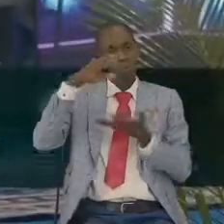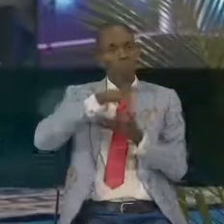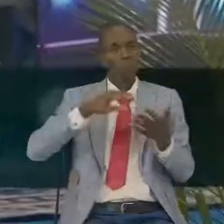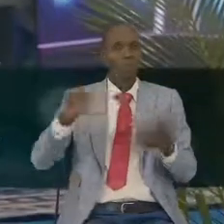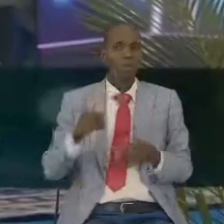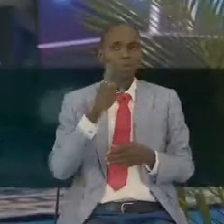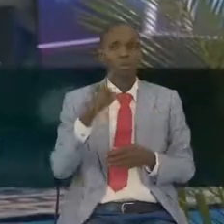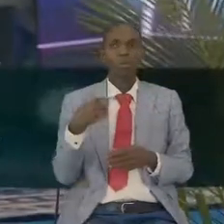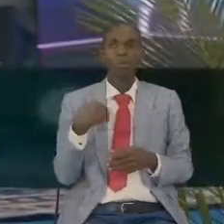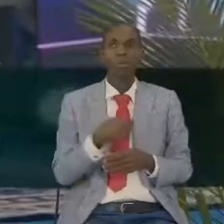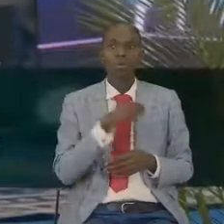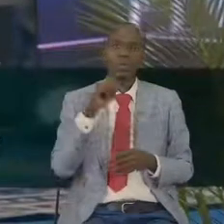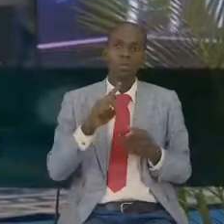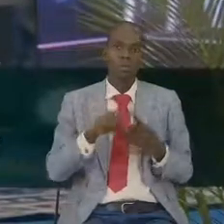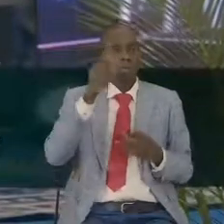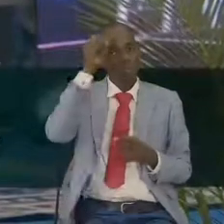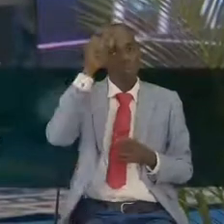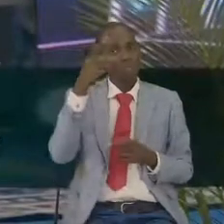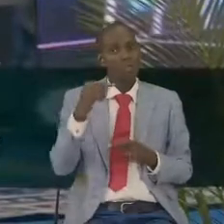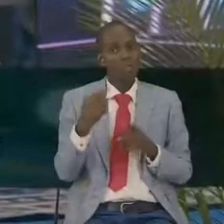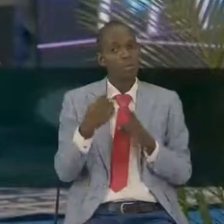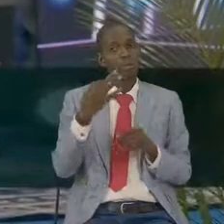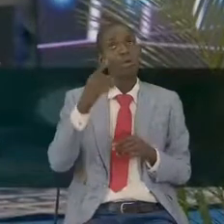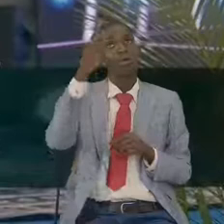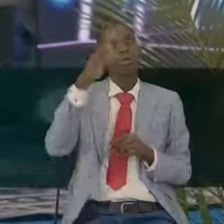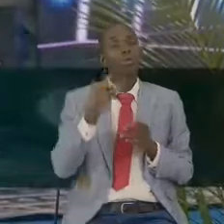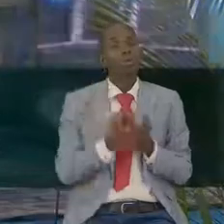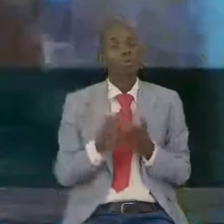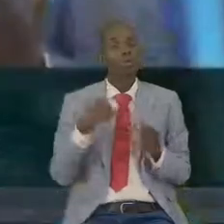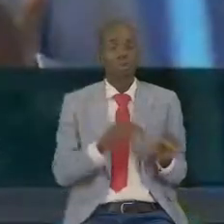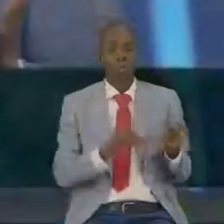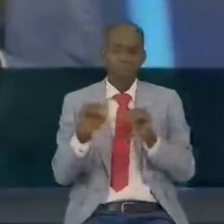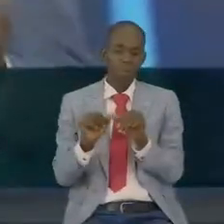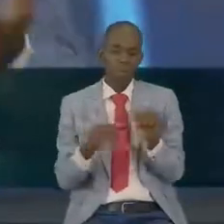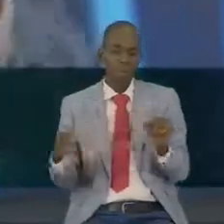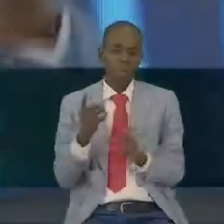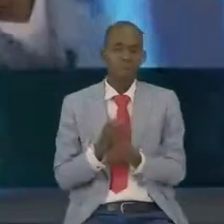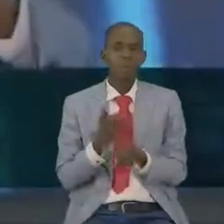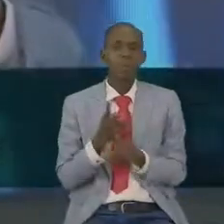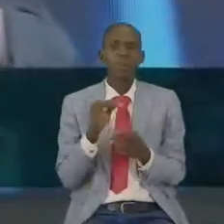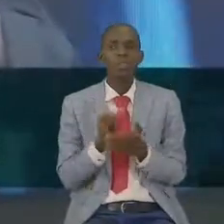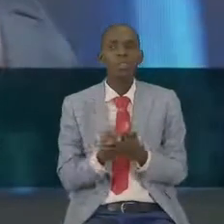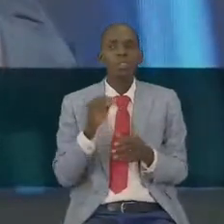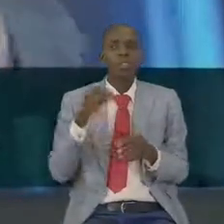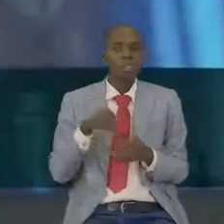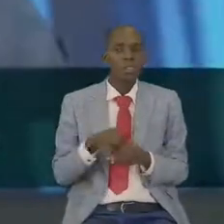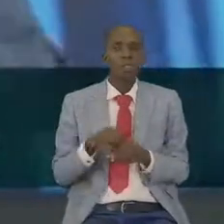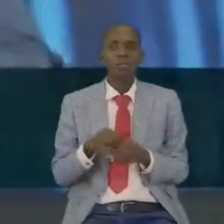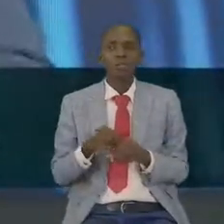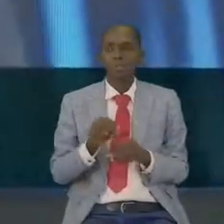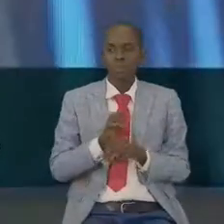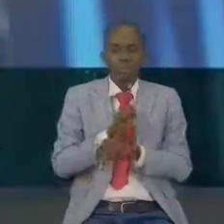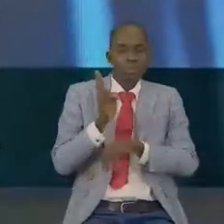comprendre la parole de Dieu afin que nous puissions mettre tout en ordre pour pour que l'immoralité ne prenne